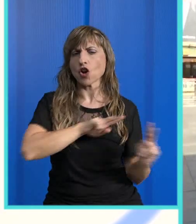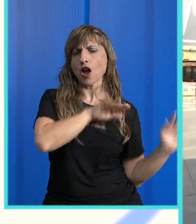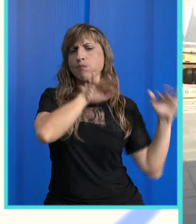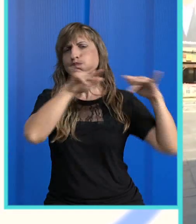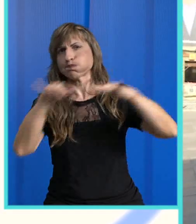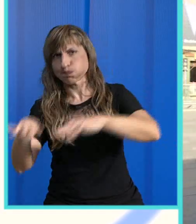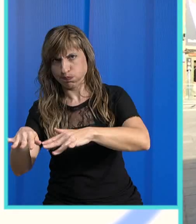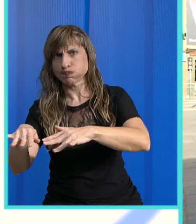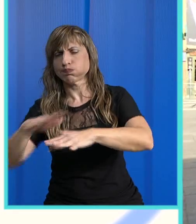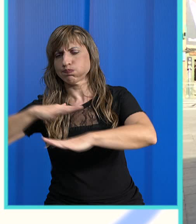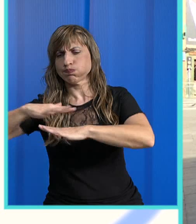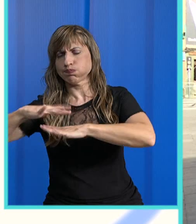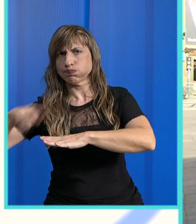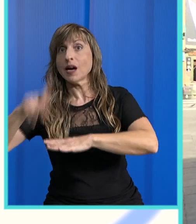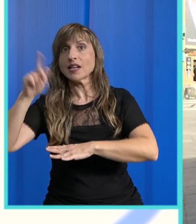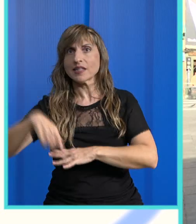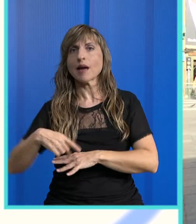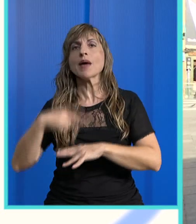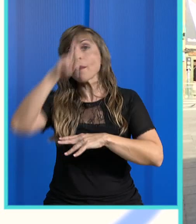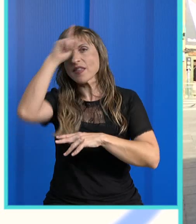prevista una altra de cara a l'octubre a Madrid.